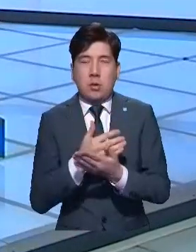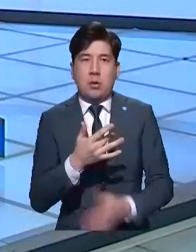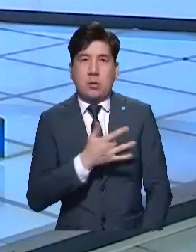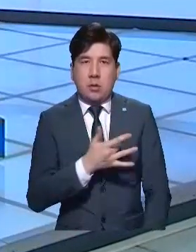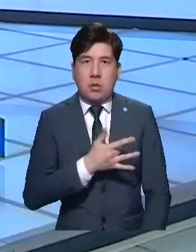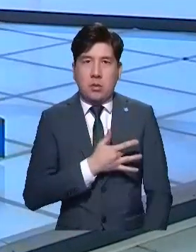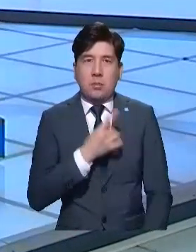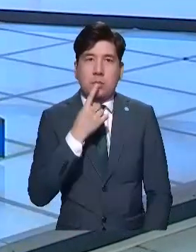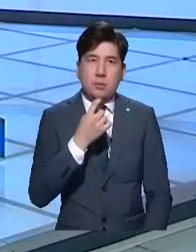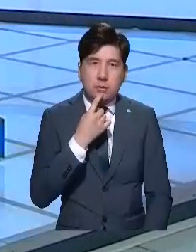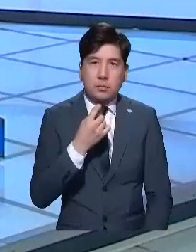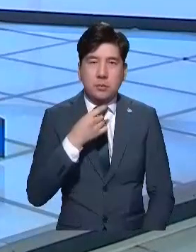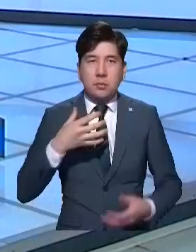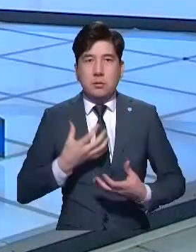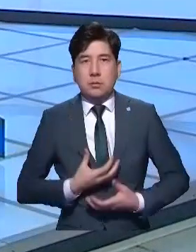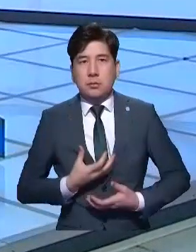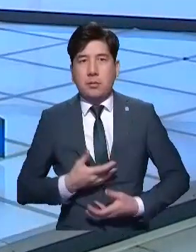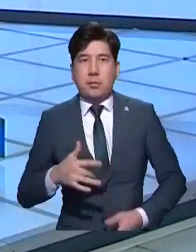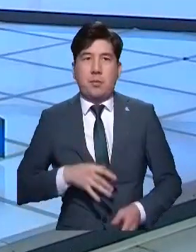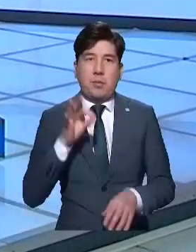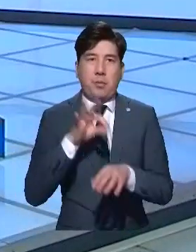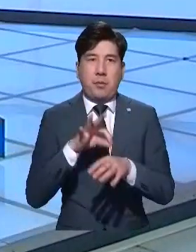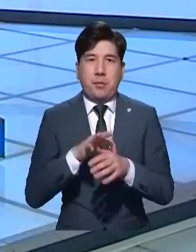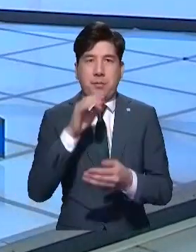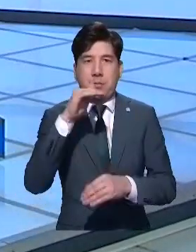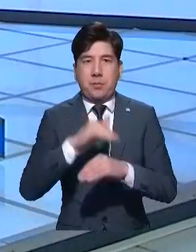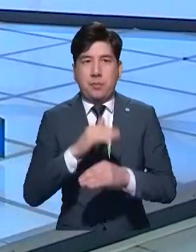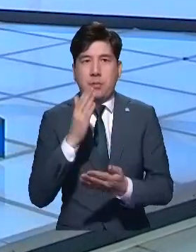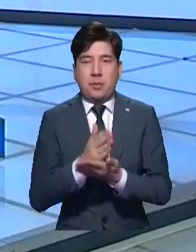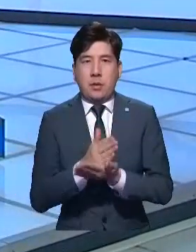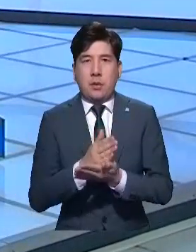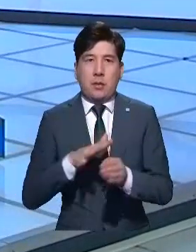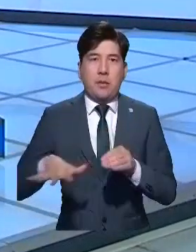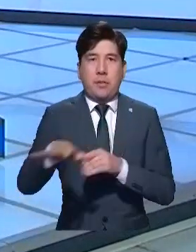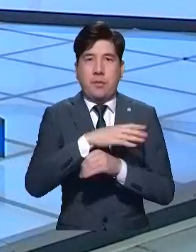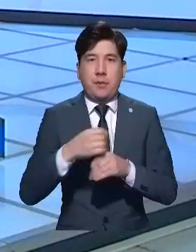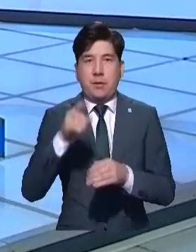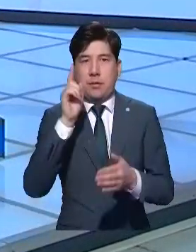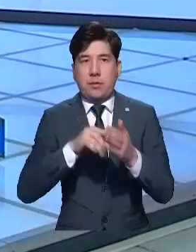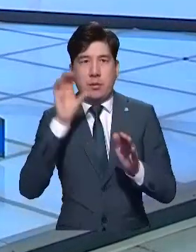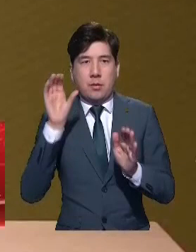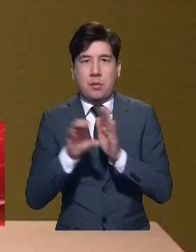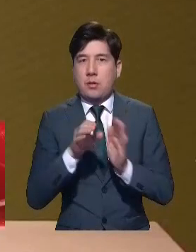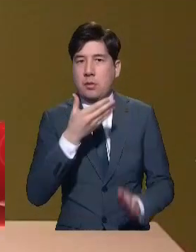қант диабеті, асқазан дертіне шалдықтыратыны да дәлелденген. Алайда көпшілік оған әлі де құлақ асатын емес.